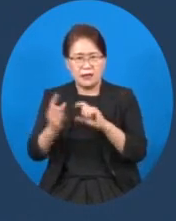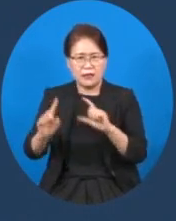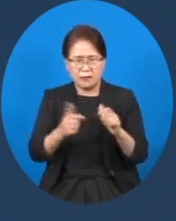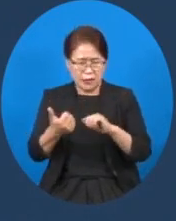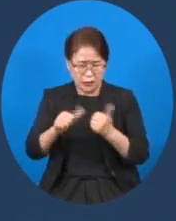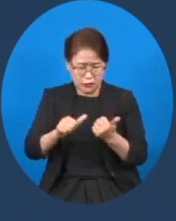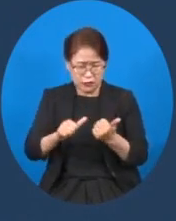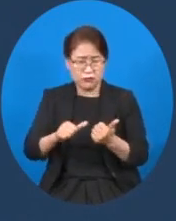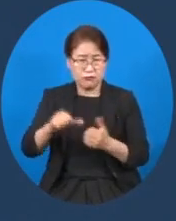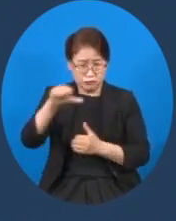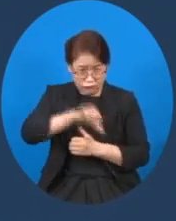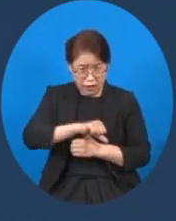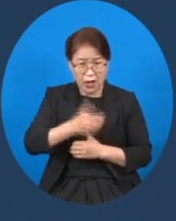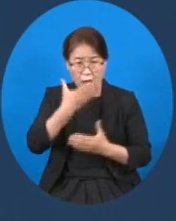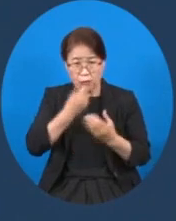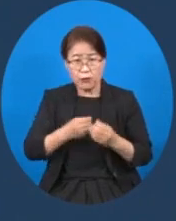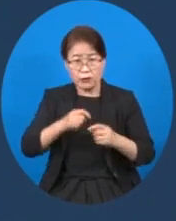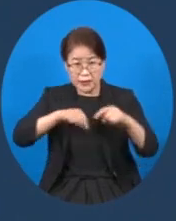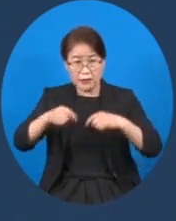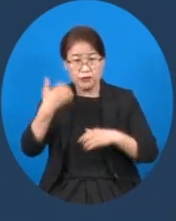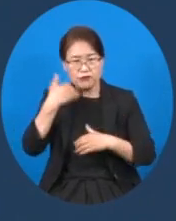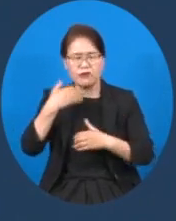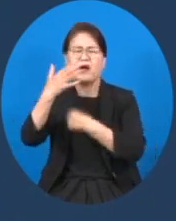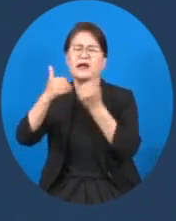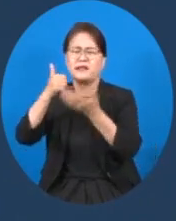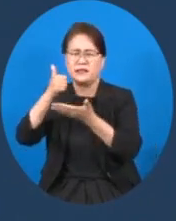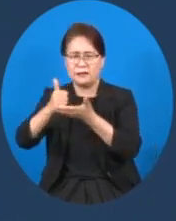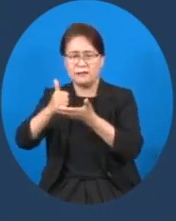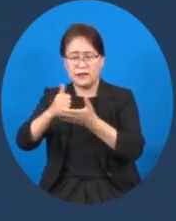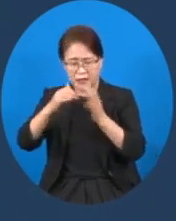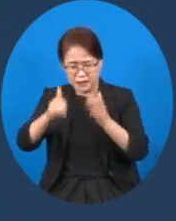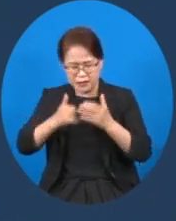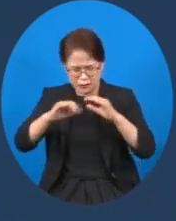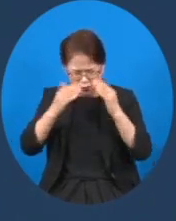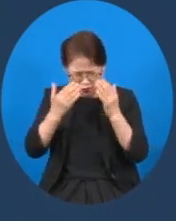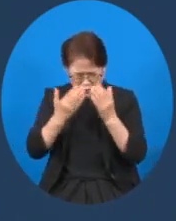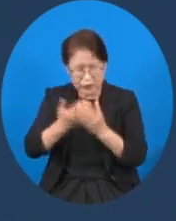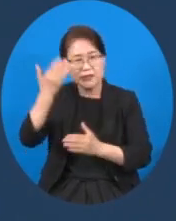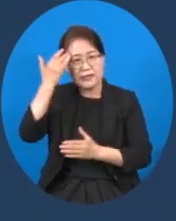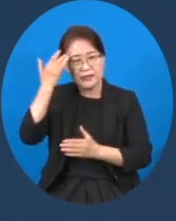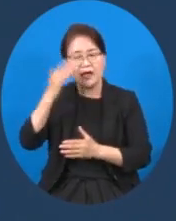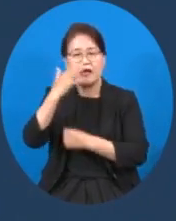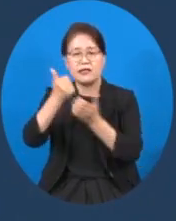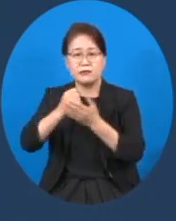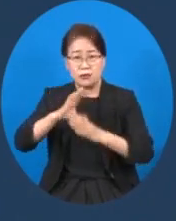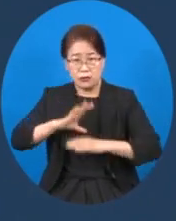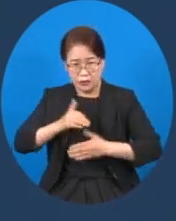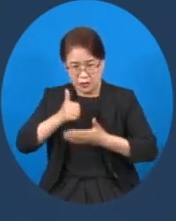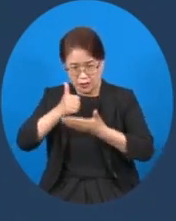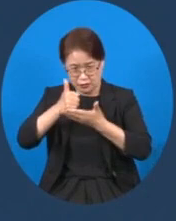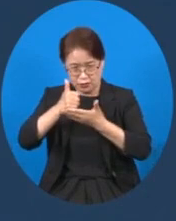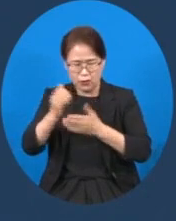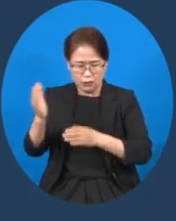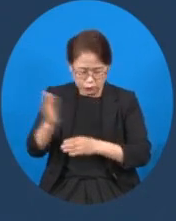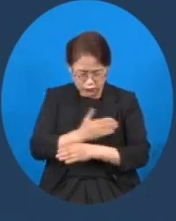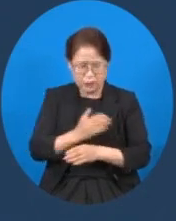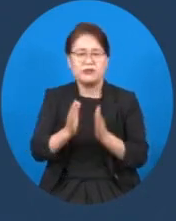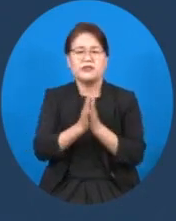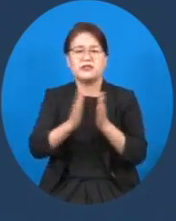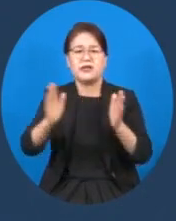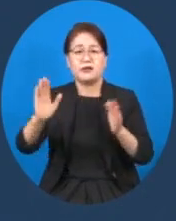이도 하나님이십니다. 그러므로 세상의 모든 지식은 하나님을 경외하는 것으로부터 시작이 되어야